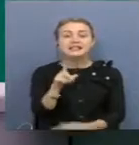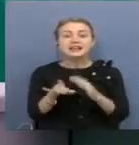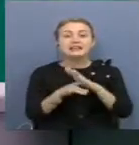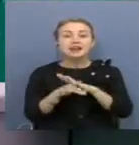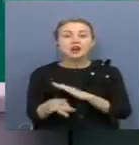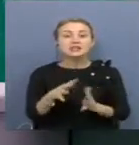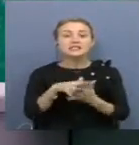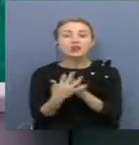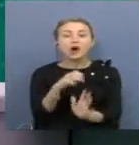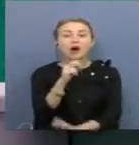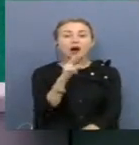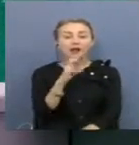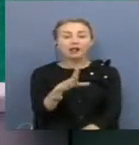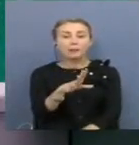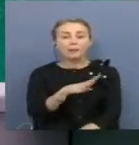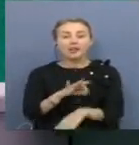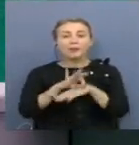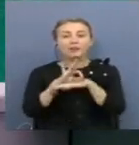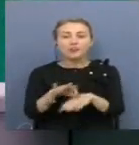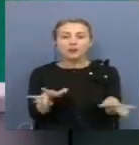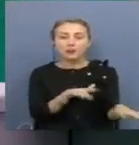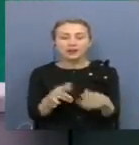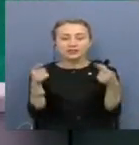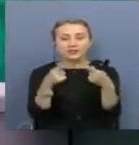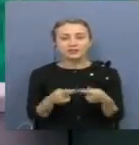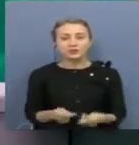ауылдық округіне қарасты Ақан ауылында өтті.